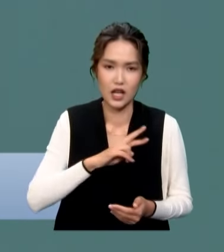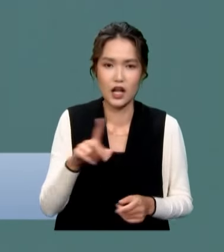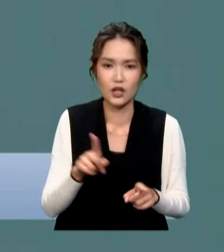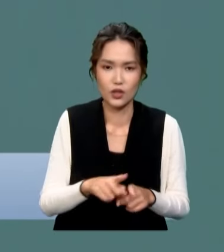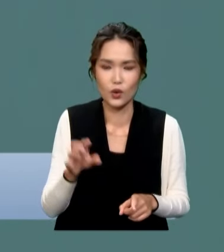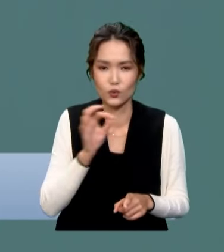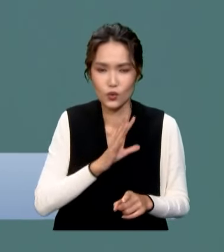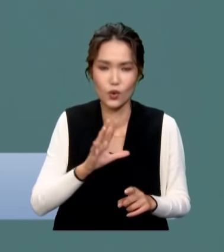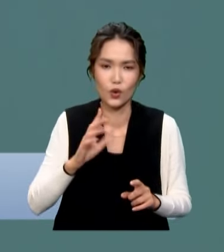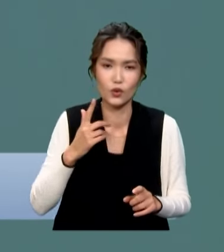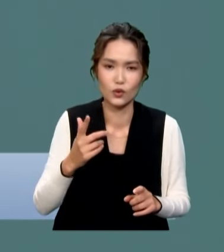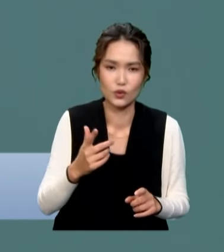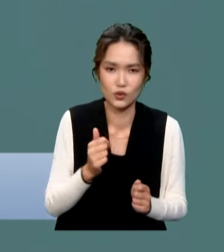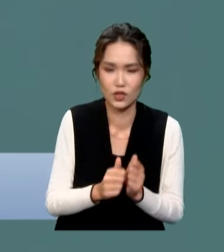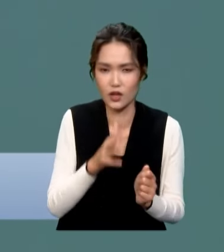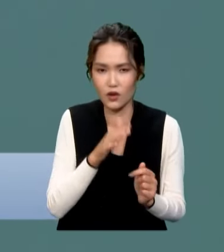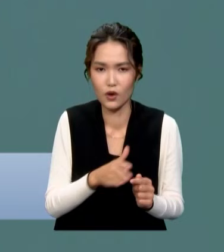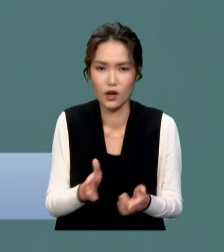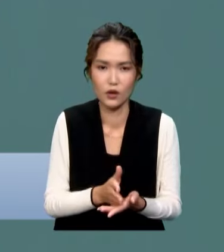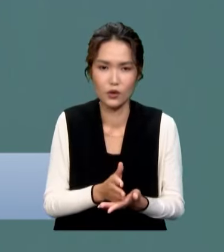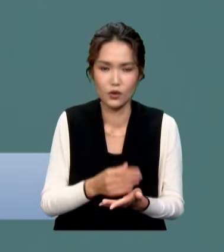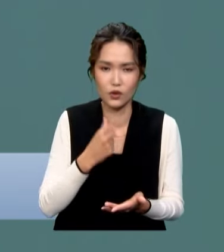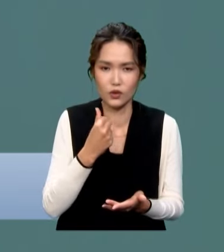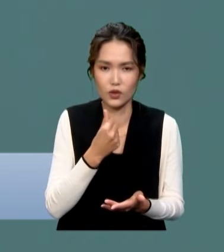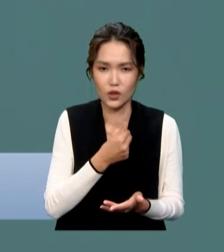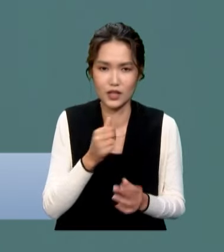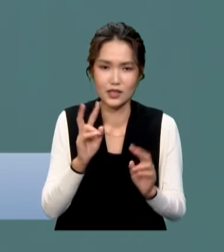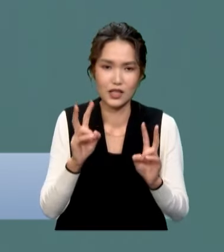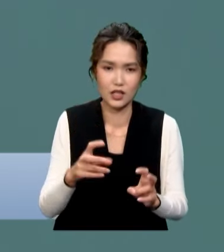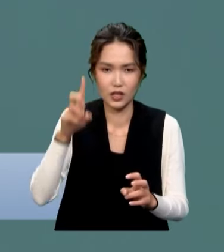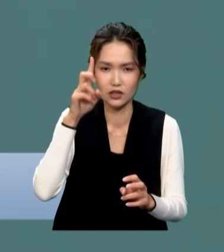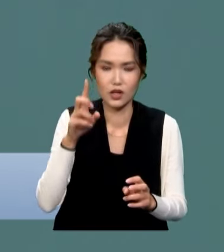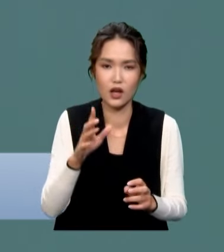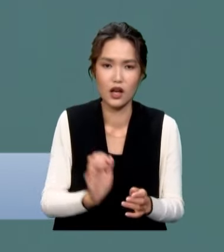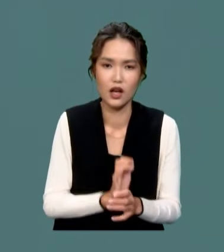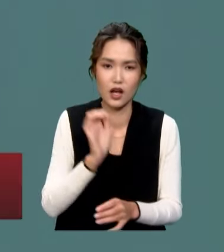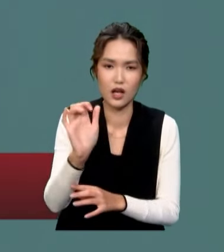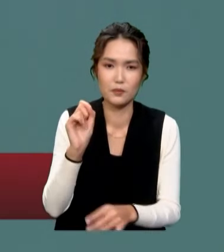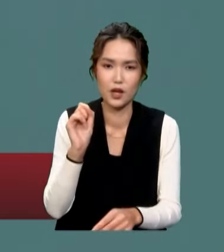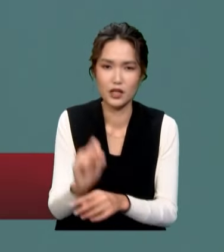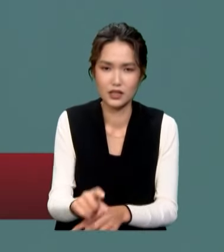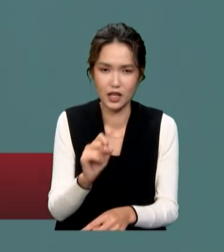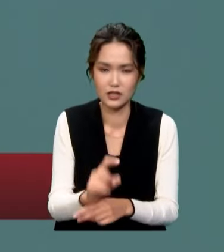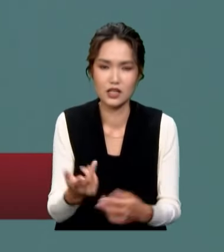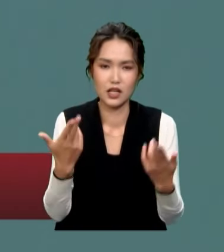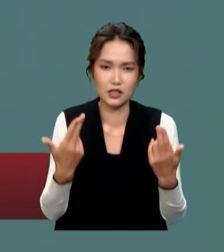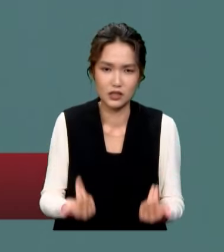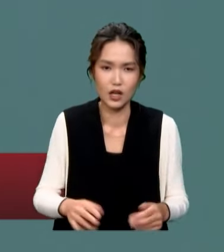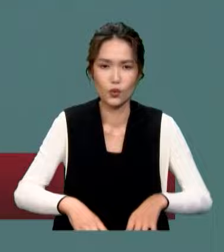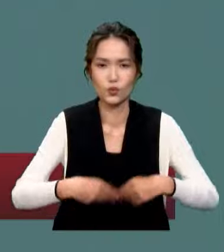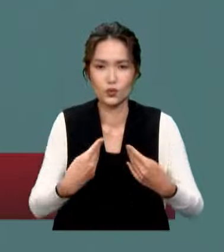не используя служебные телефоны, по так называемым смартфоном отправляю поручения и, конечно же,